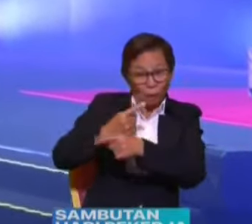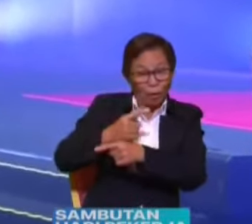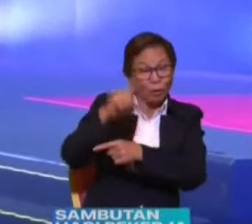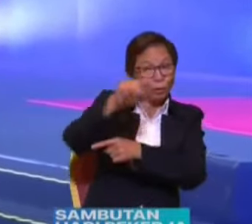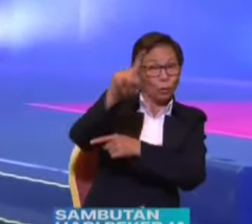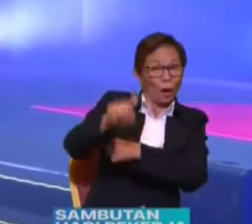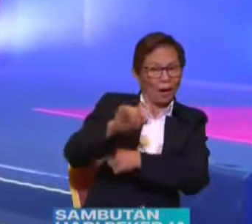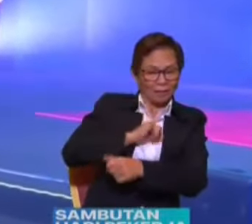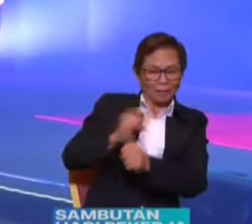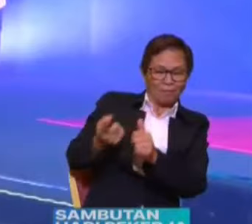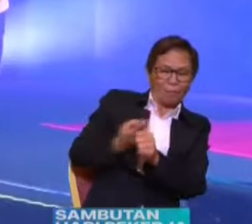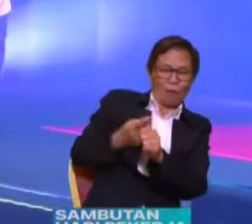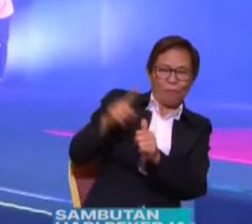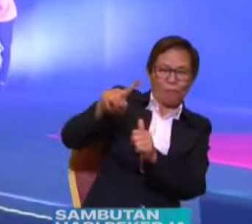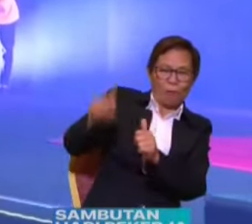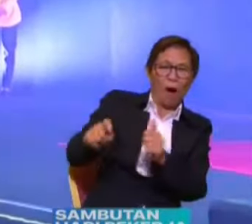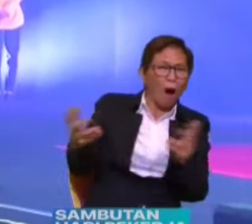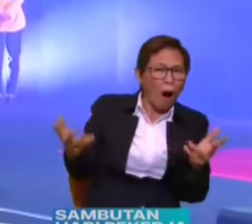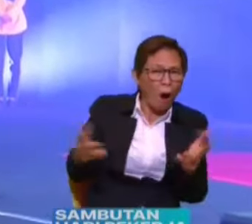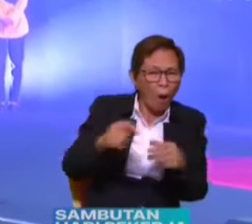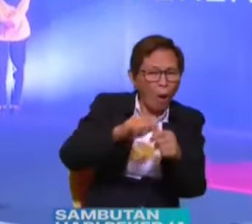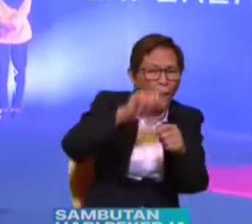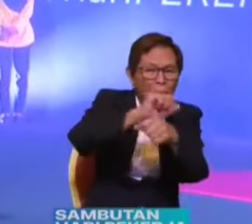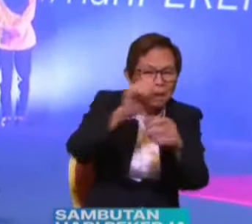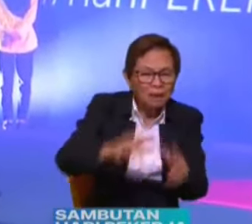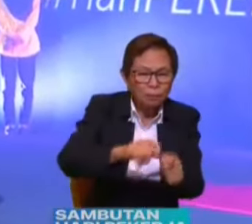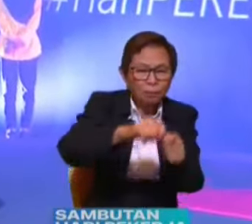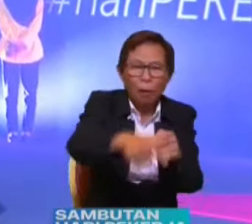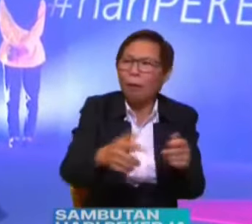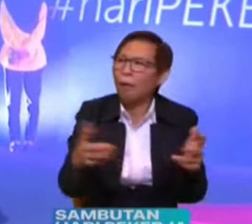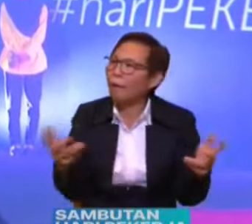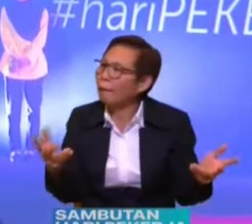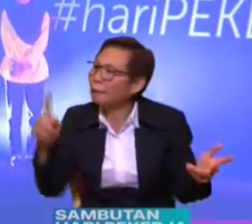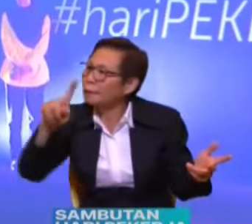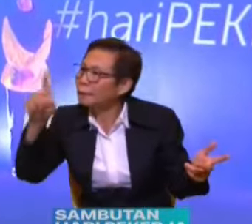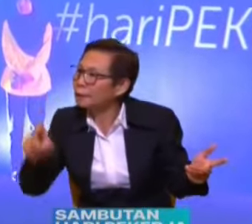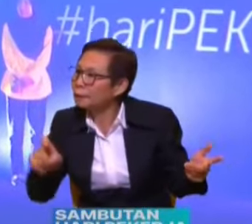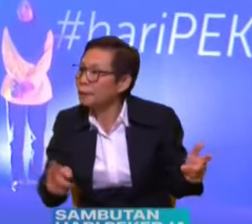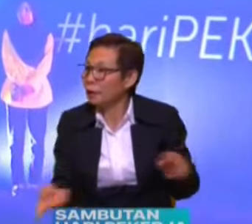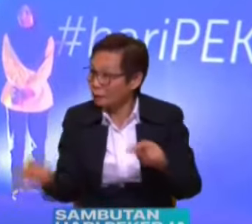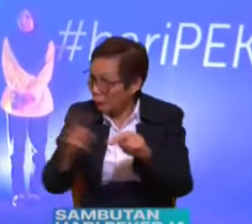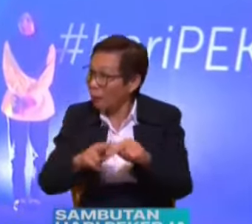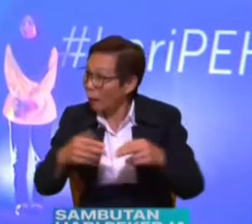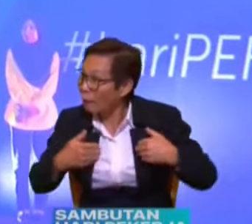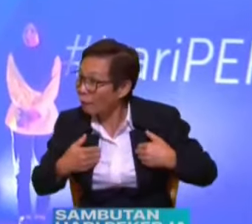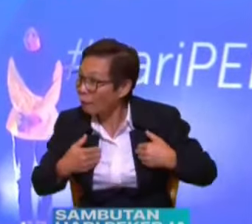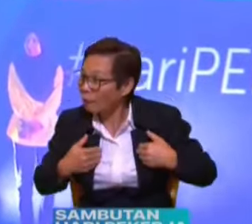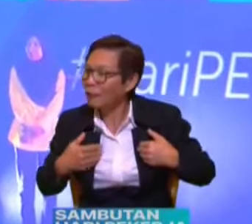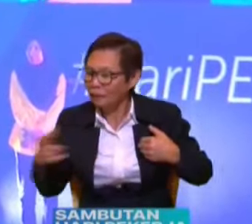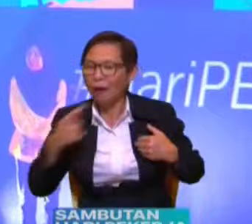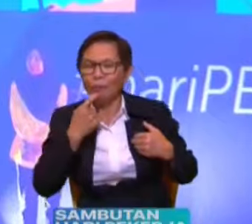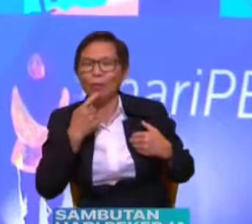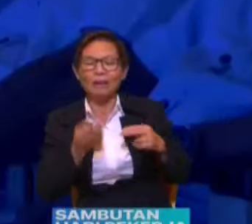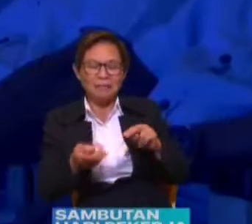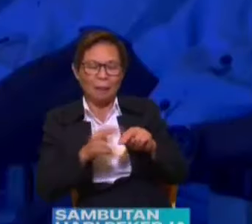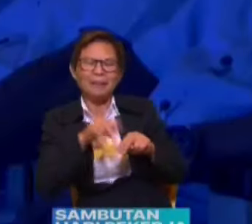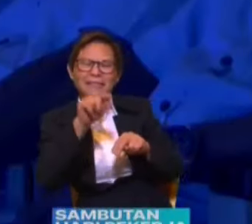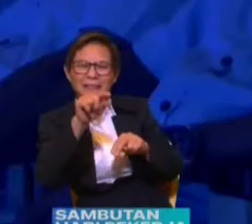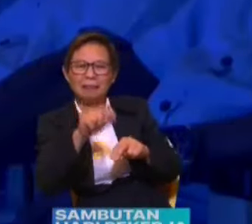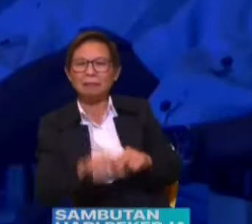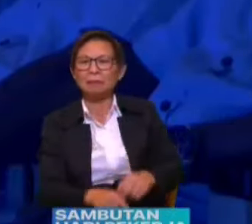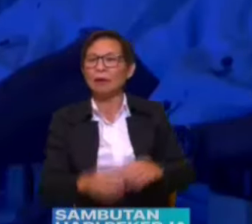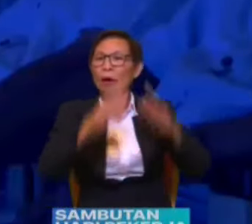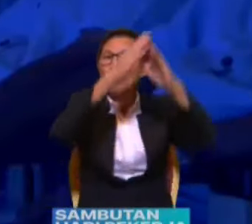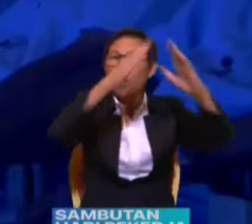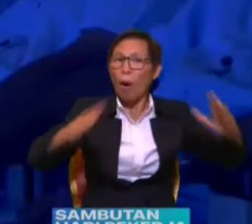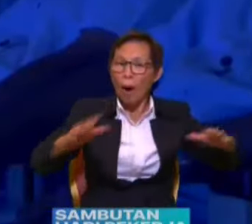pertama, bagaimana upah pekerja? Ditambah atau tidak? Kita ada tambah sikit, baik. Bagaimana